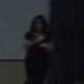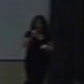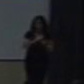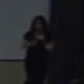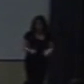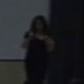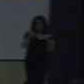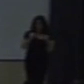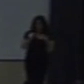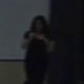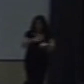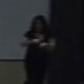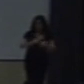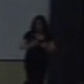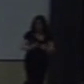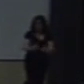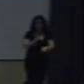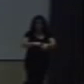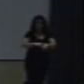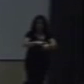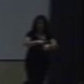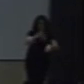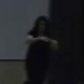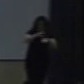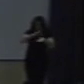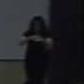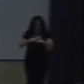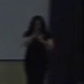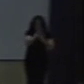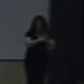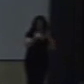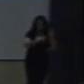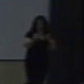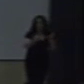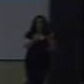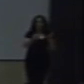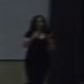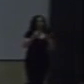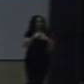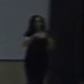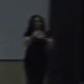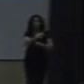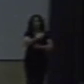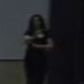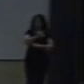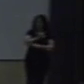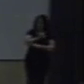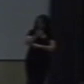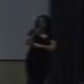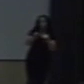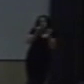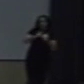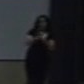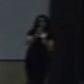demanant que a tal hora estigui aquell producte fet i estigui en les millors condicions. Afecta la manera de treballar, tu, Edu, pel que estàs dient ara,